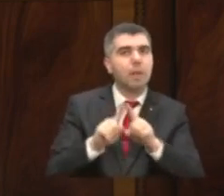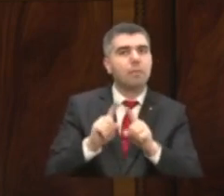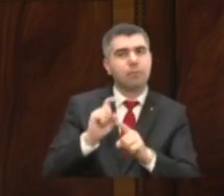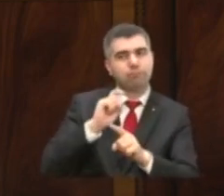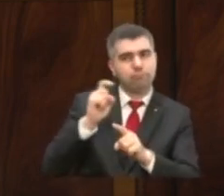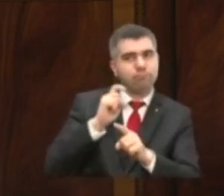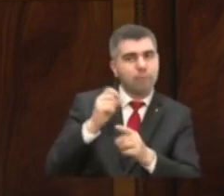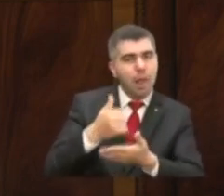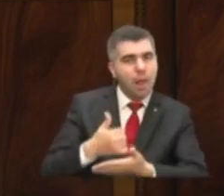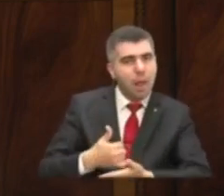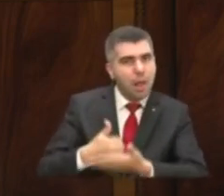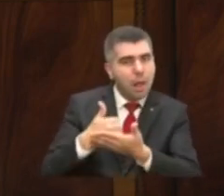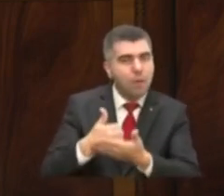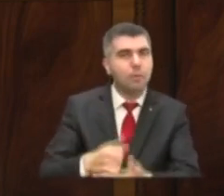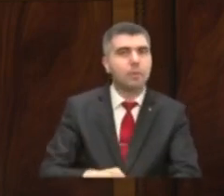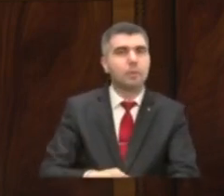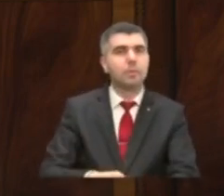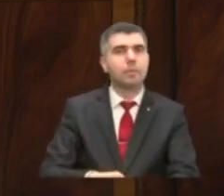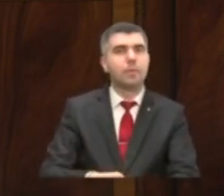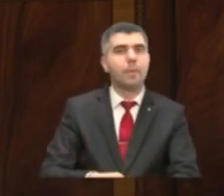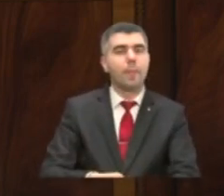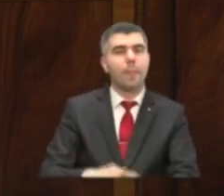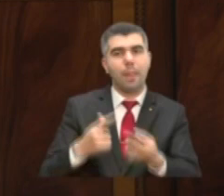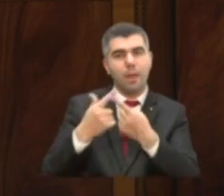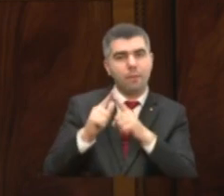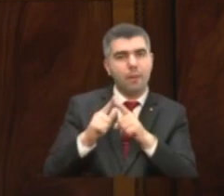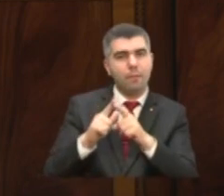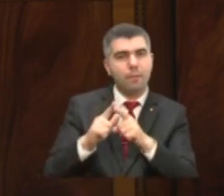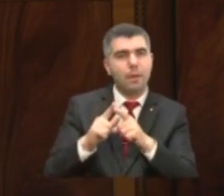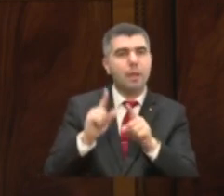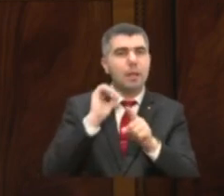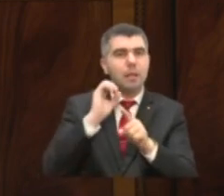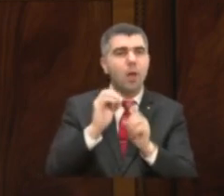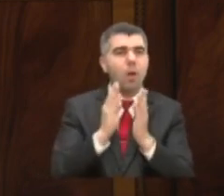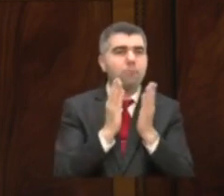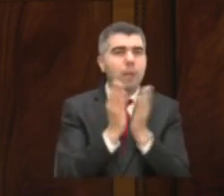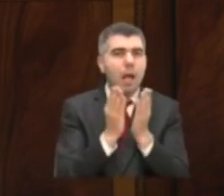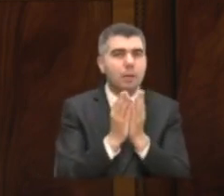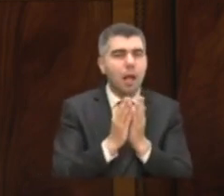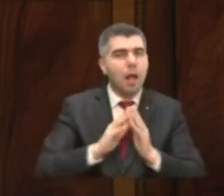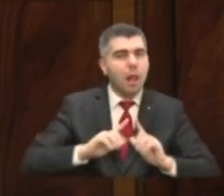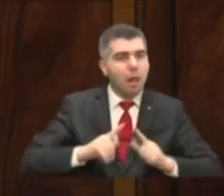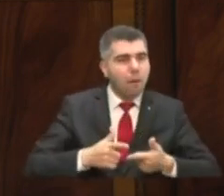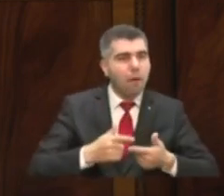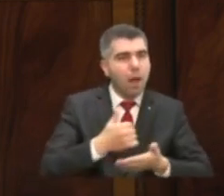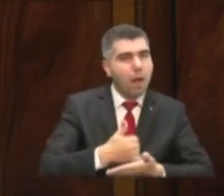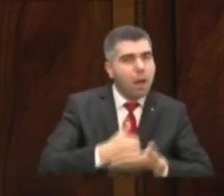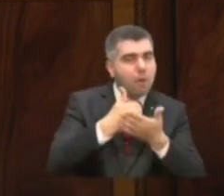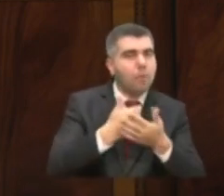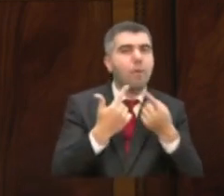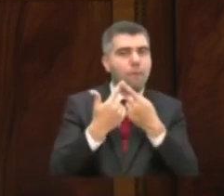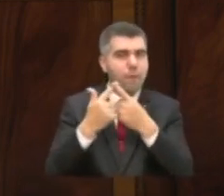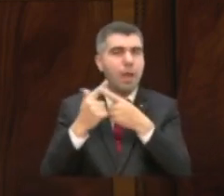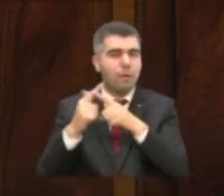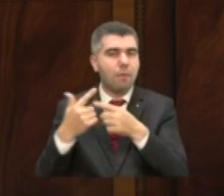يعني في الجزء الأول من الجلسة، لا من خلال المناح، لا من خلال برنامج تيسير، لا من خلال يعني من خلال مجموعة من الإجراءات. ولكن هذا ما